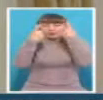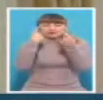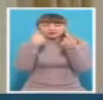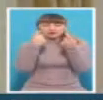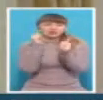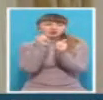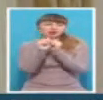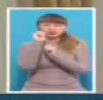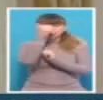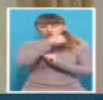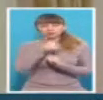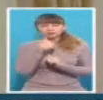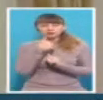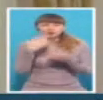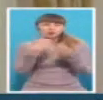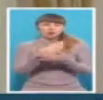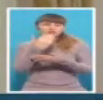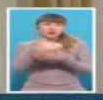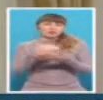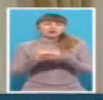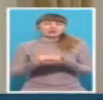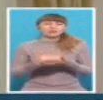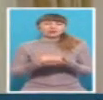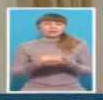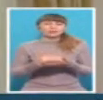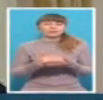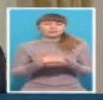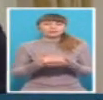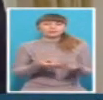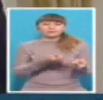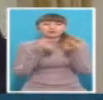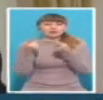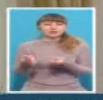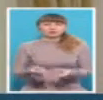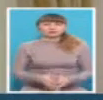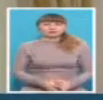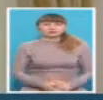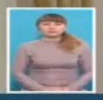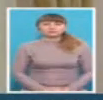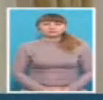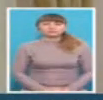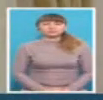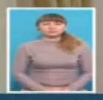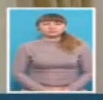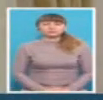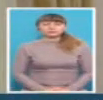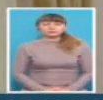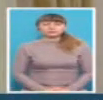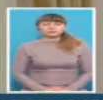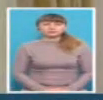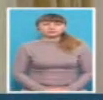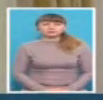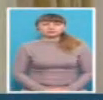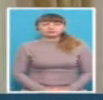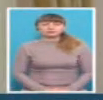үлкен бағдарламаны биыл маусым айында бекітілген қолдау үшін жыл сайын тағы да 100 миллиард теңге